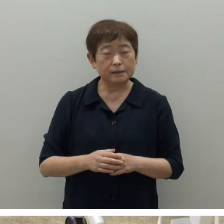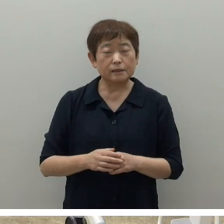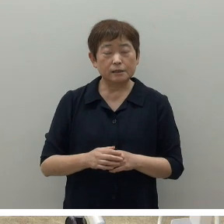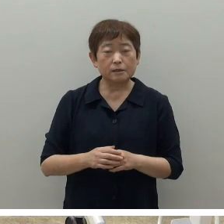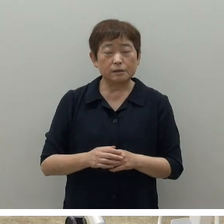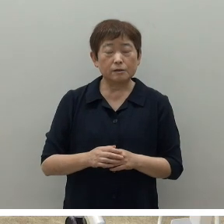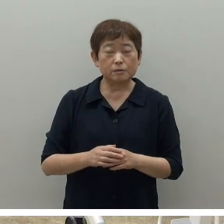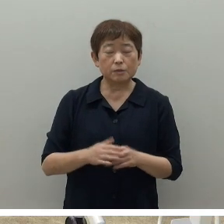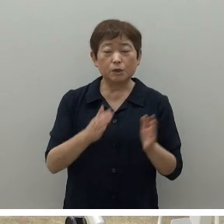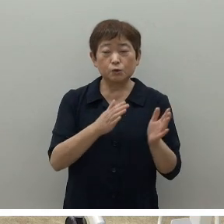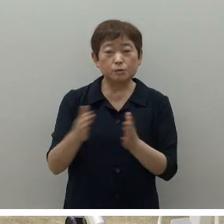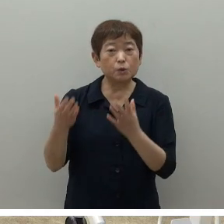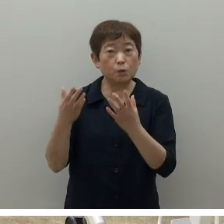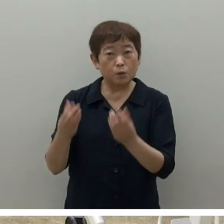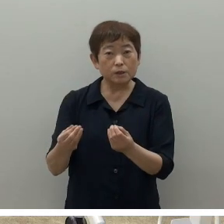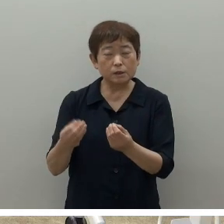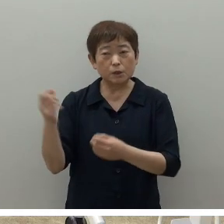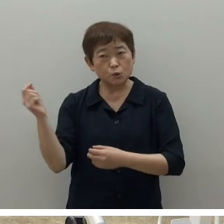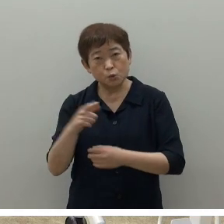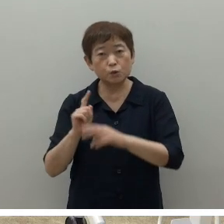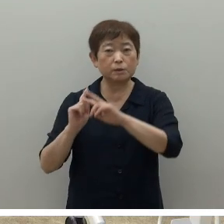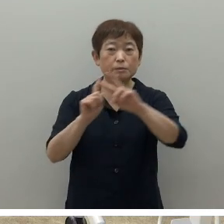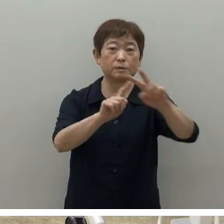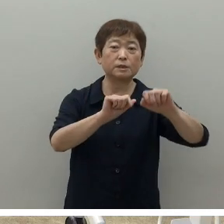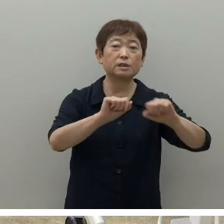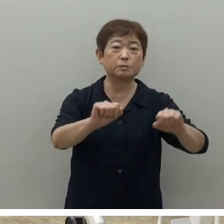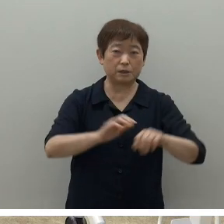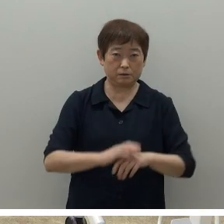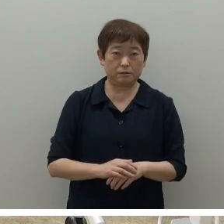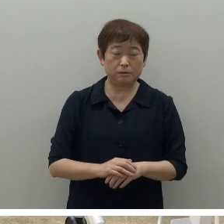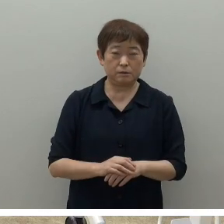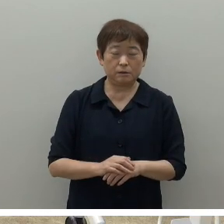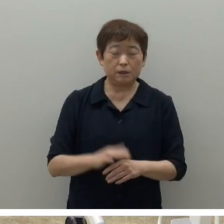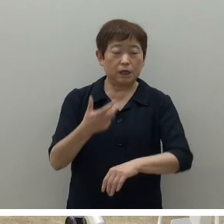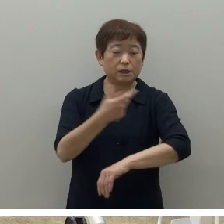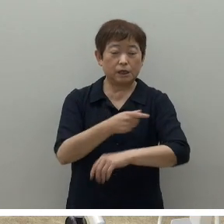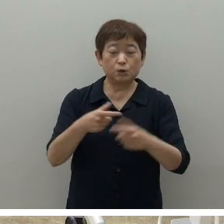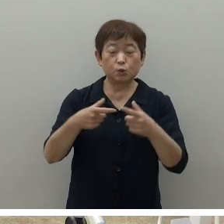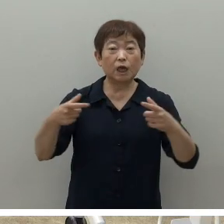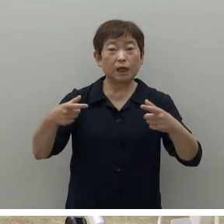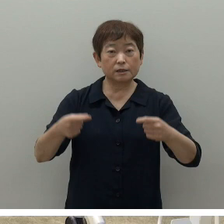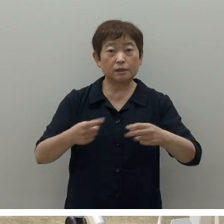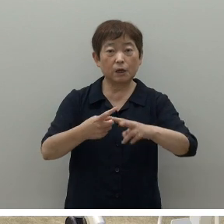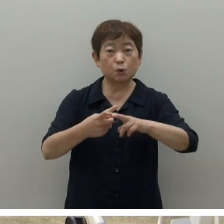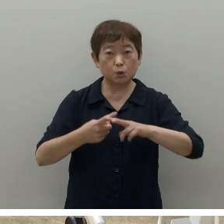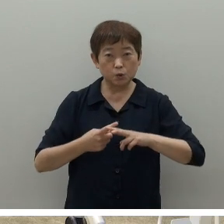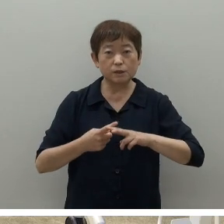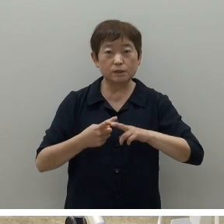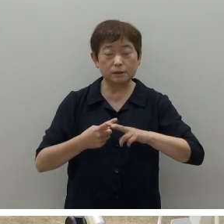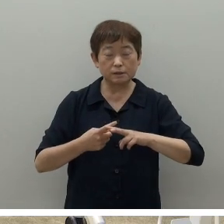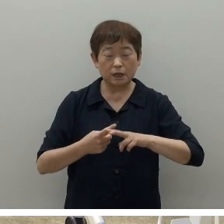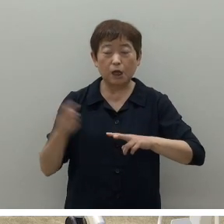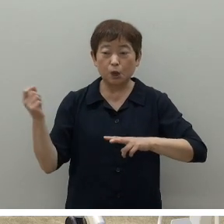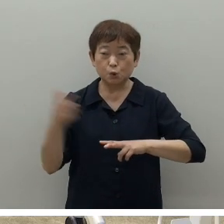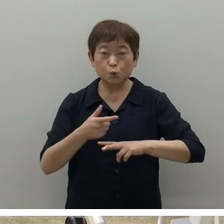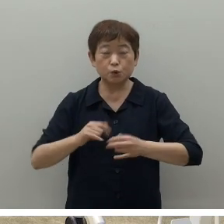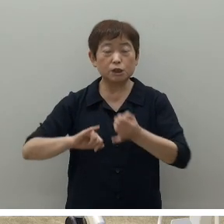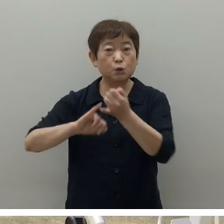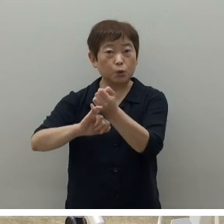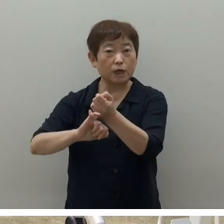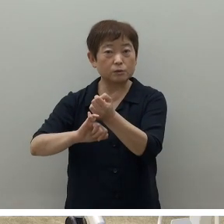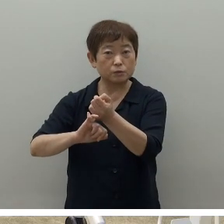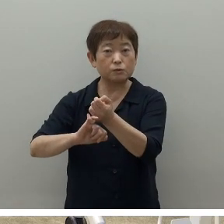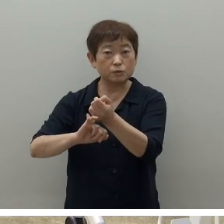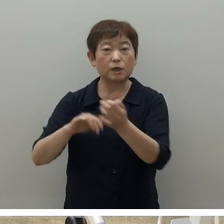日の週に準備ができ次第順次発送します。で、接種券が届き次第ですね、予約ができ